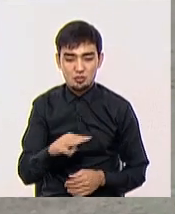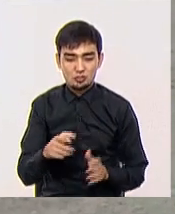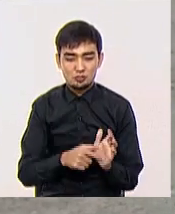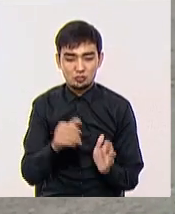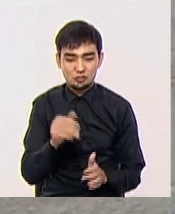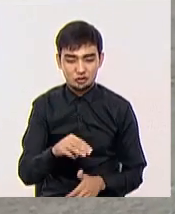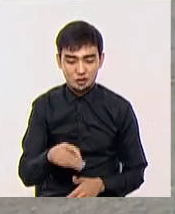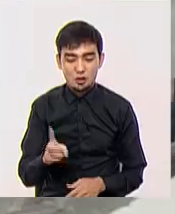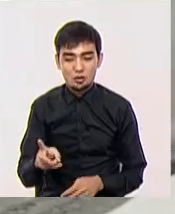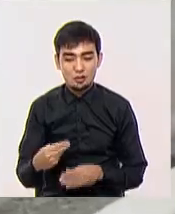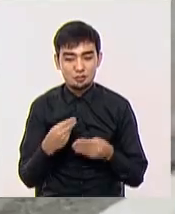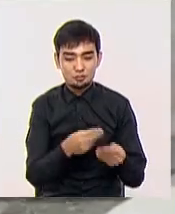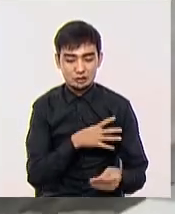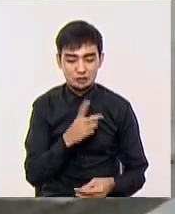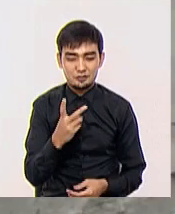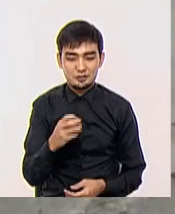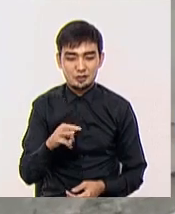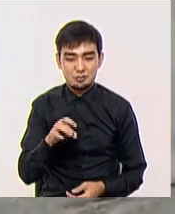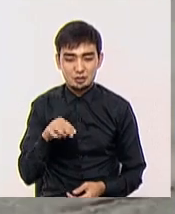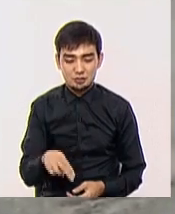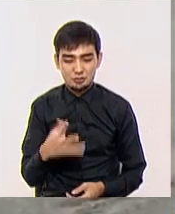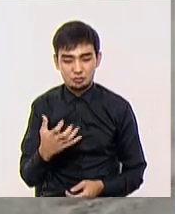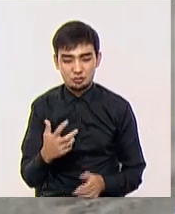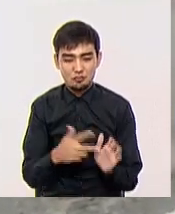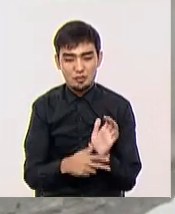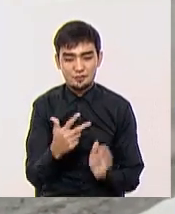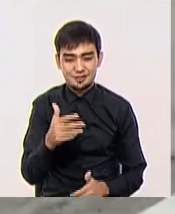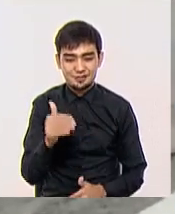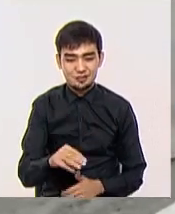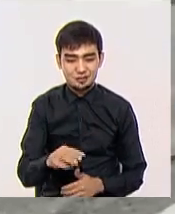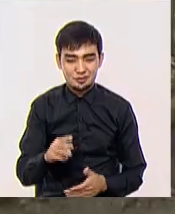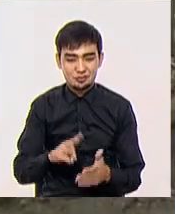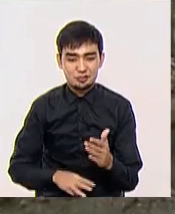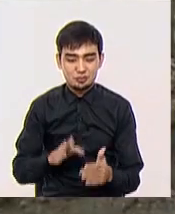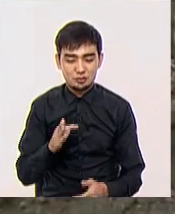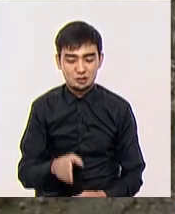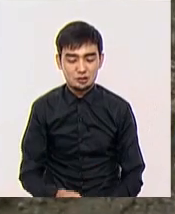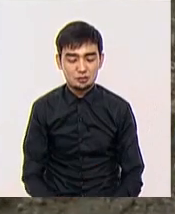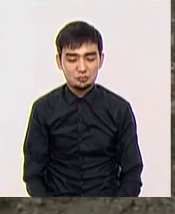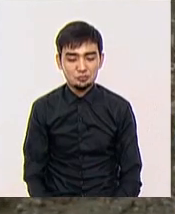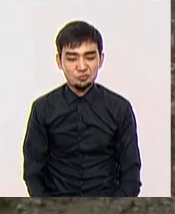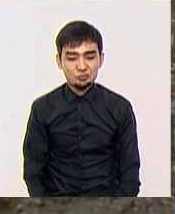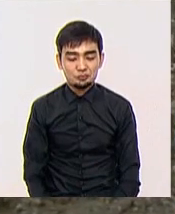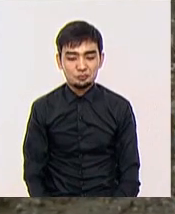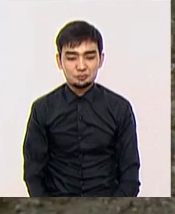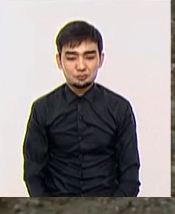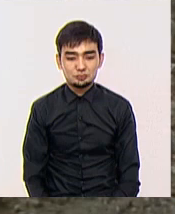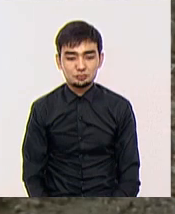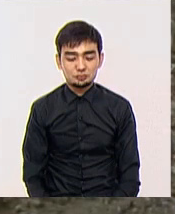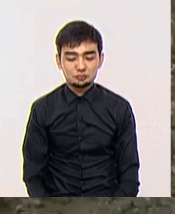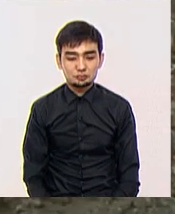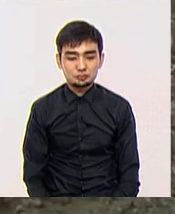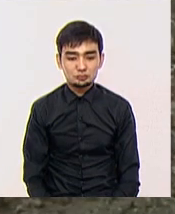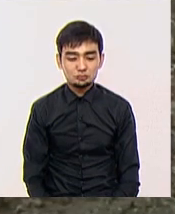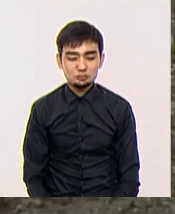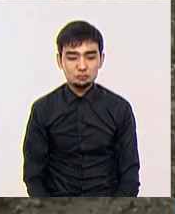теңге, ал беруші 200 айлық есептік көрсеткіште 583 мың теңге айыппұл салынады. Абай Нұржан, Рахымжан Сқақов, Информ бюро.